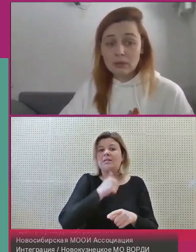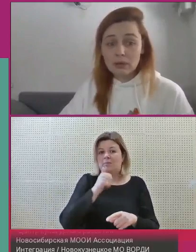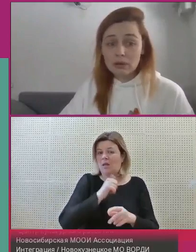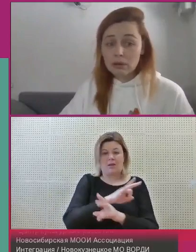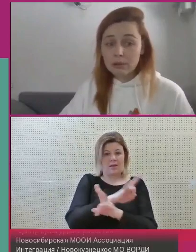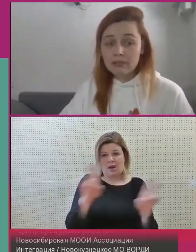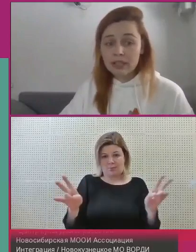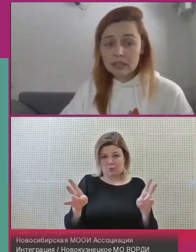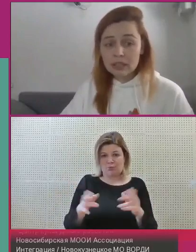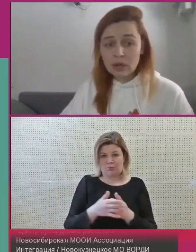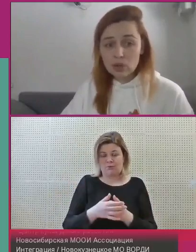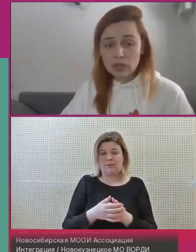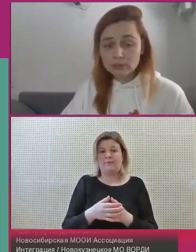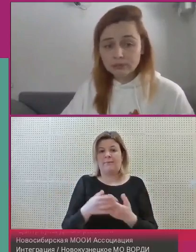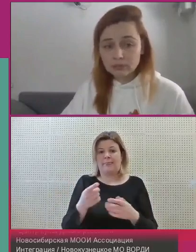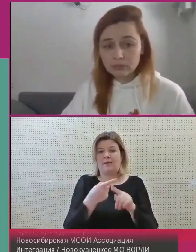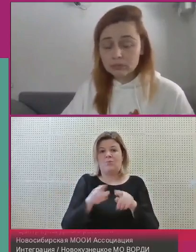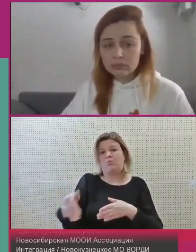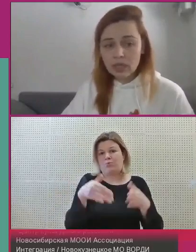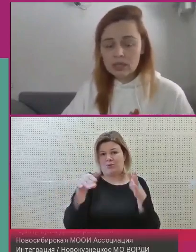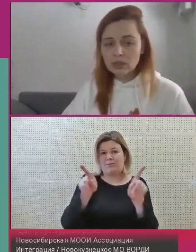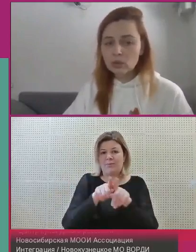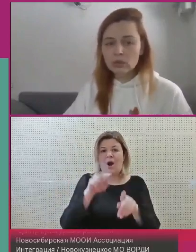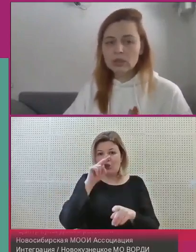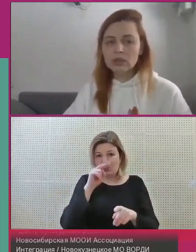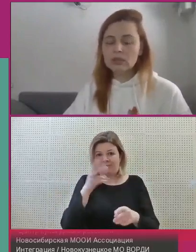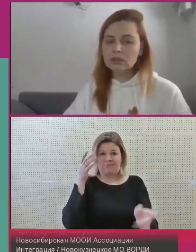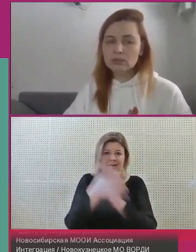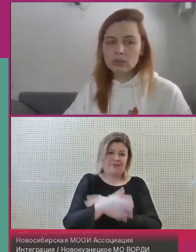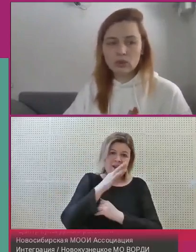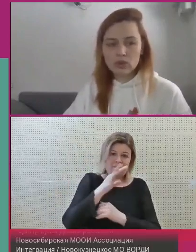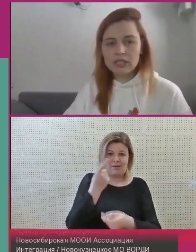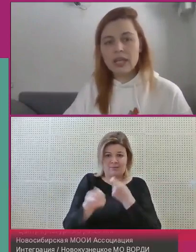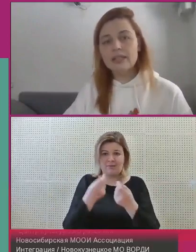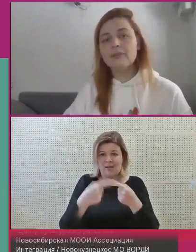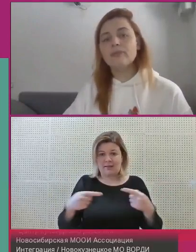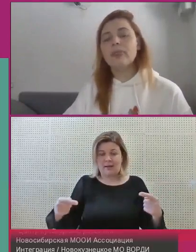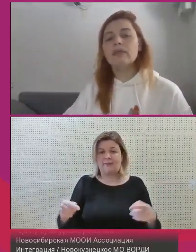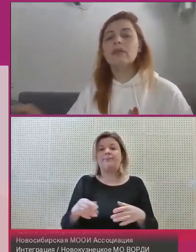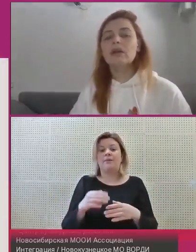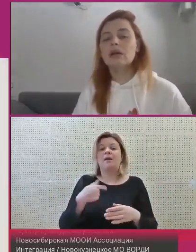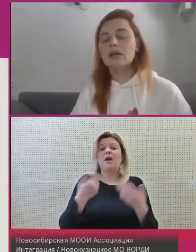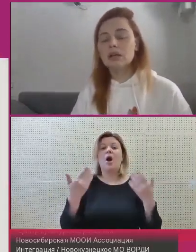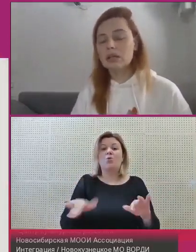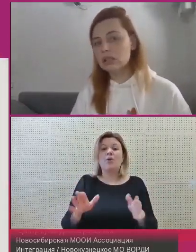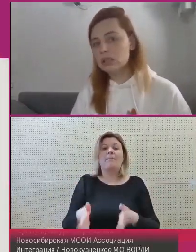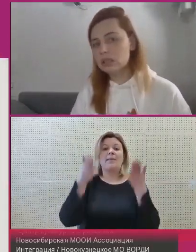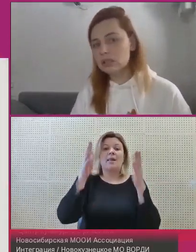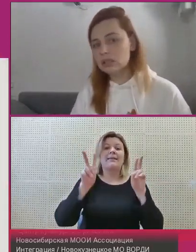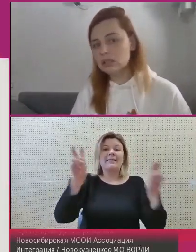собственно, предварительно я уже затронула тему следующего слайда.